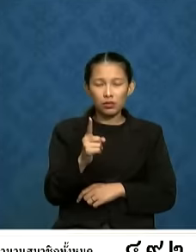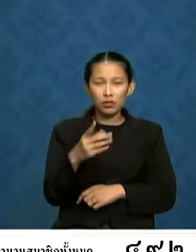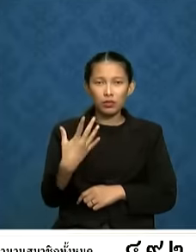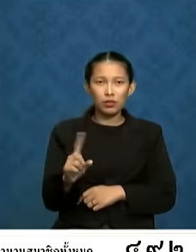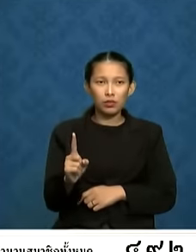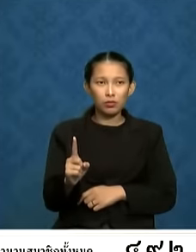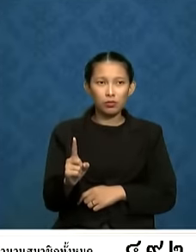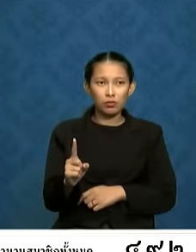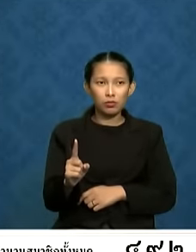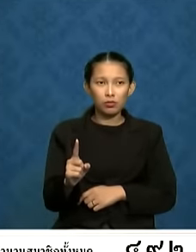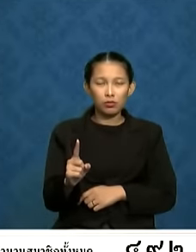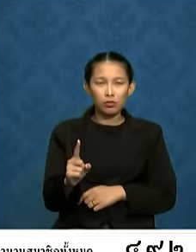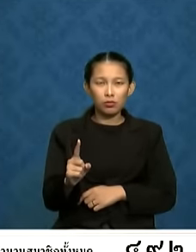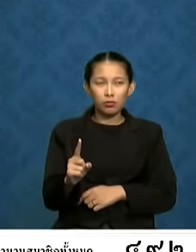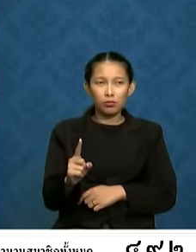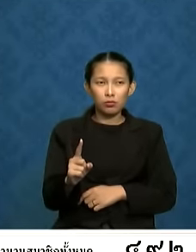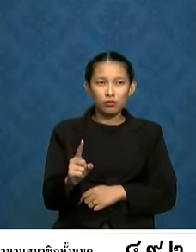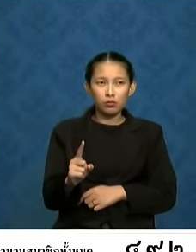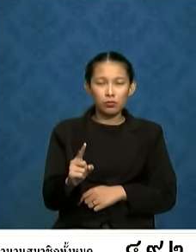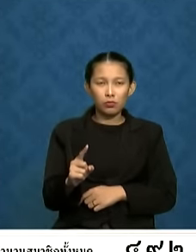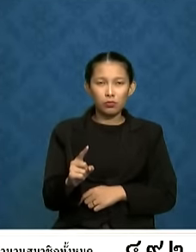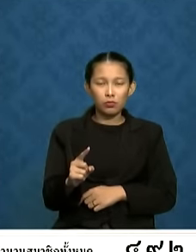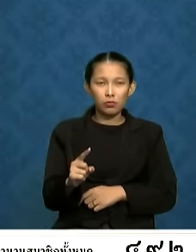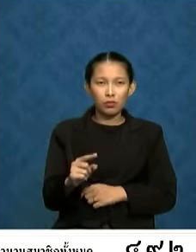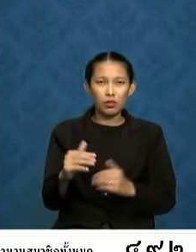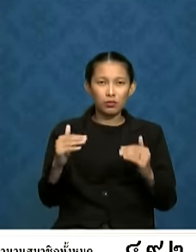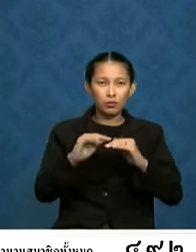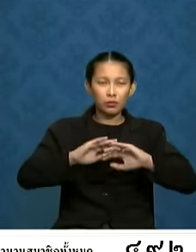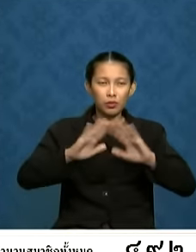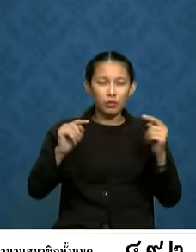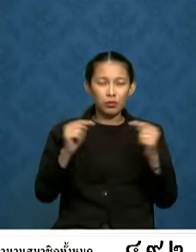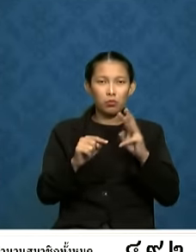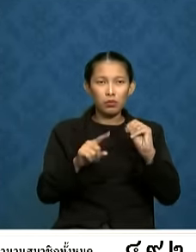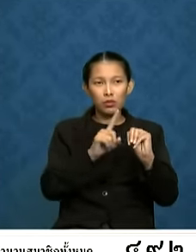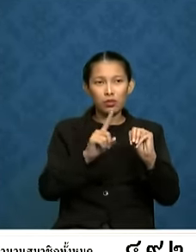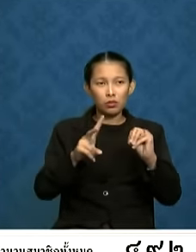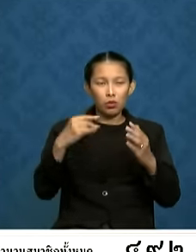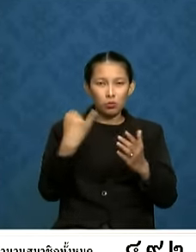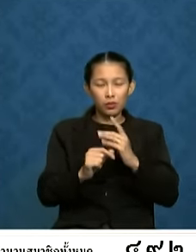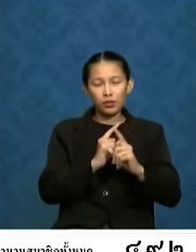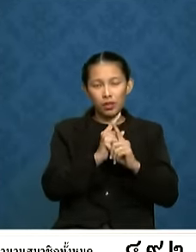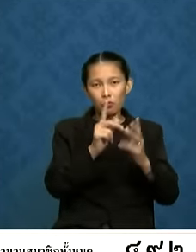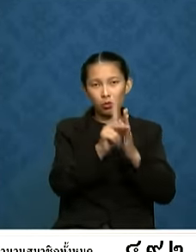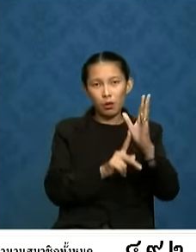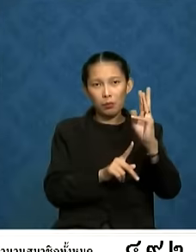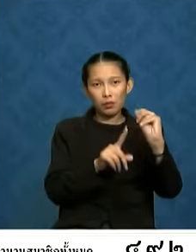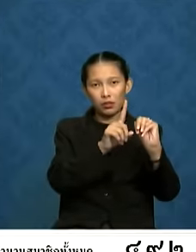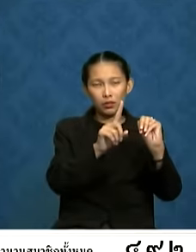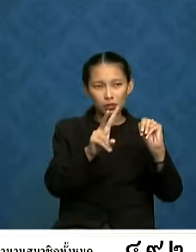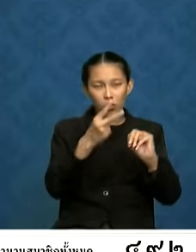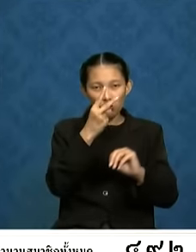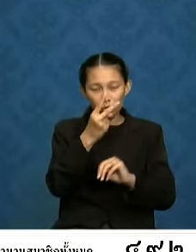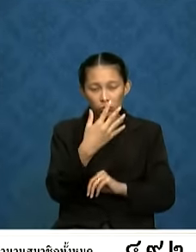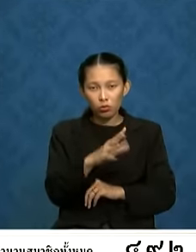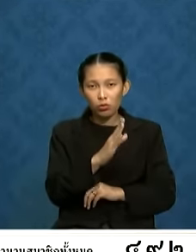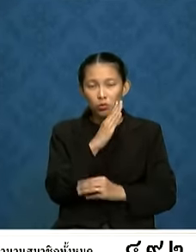เนี่ยการข้อกล่าวหาในเรื่องของการละเมิดมาตรา112นะครับการกระทำความผิดตามมาตรา 11 12เนี่ยจริงๆแล้วถ้าเรา